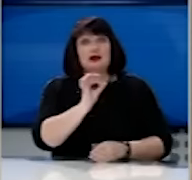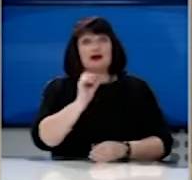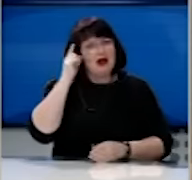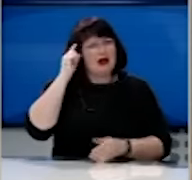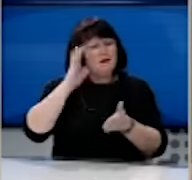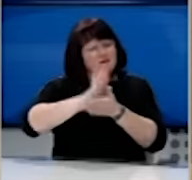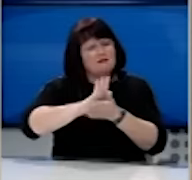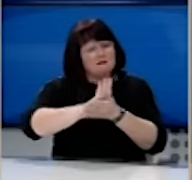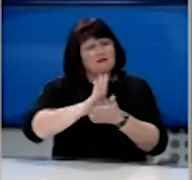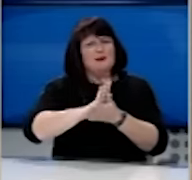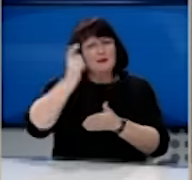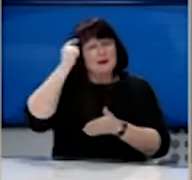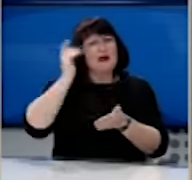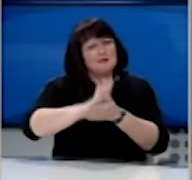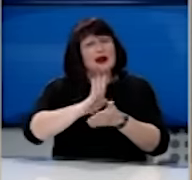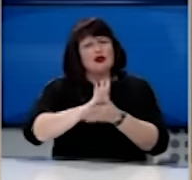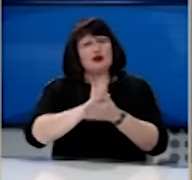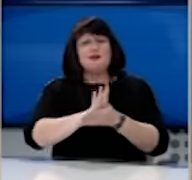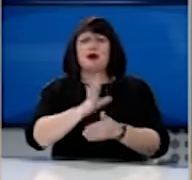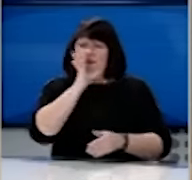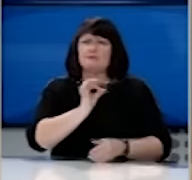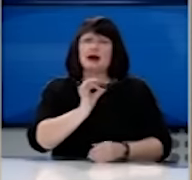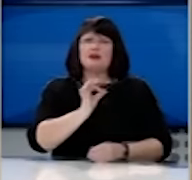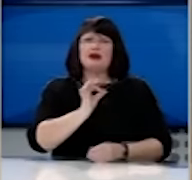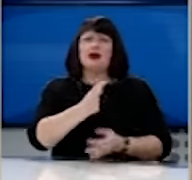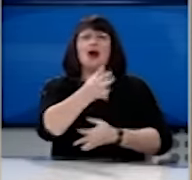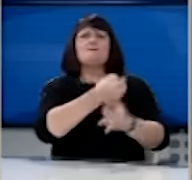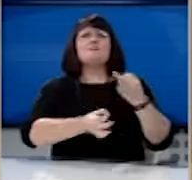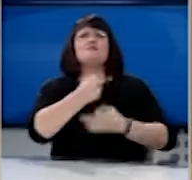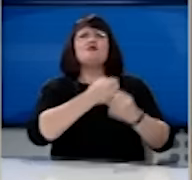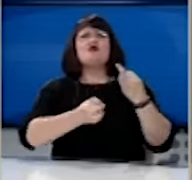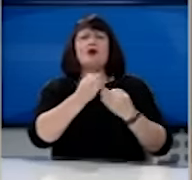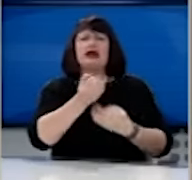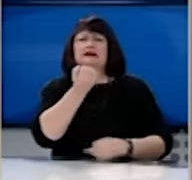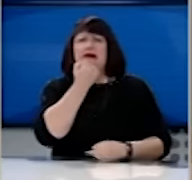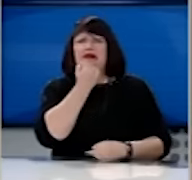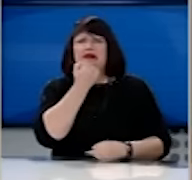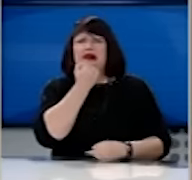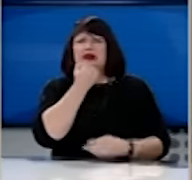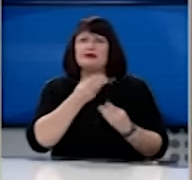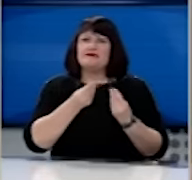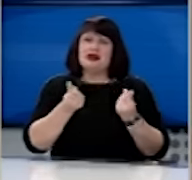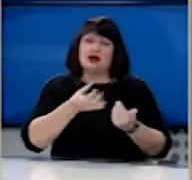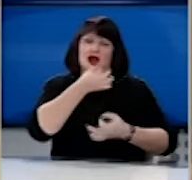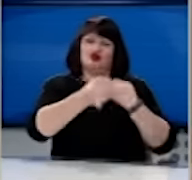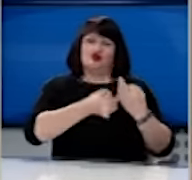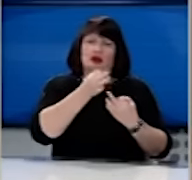αιμονές, πολλές αιμονές, που εξτομίζετε την μια αστοχία, ευγενικά το λέμε